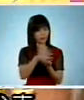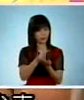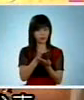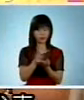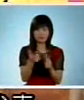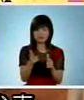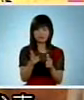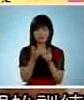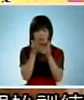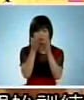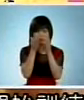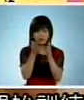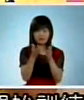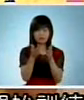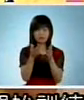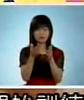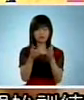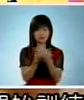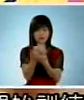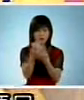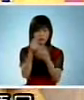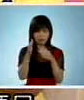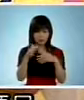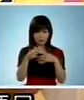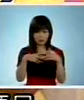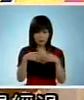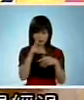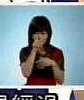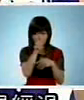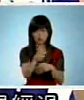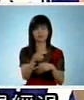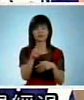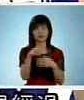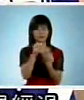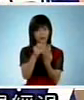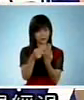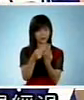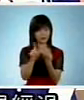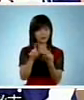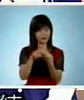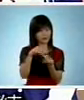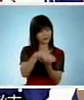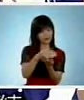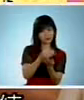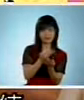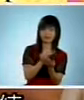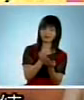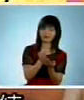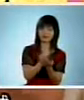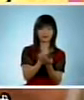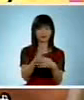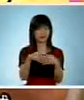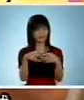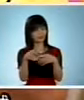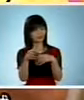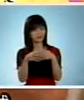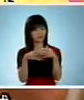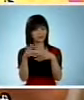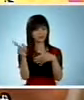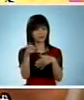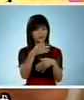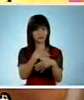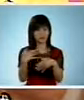目、嗯。因为不是说代表，因为不可能说一开始训练就只练一个项目。 是。 因为你选手一定是经过多方面的训练，然后